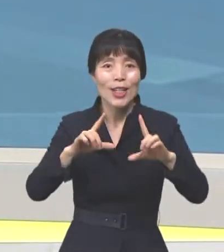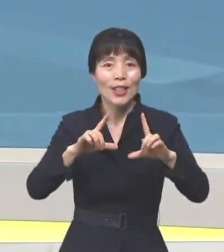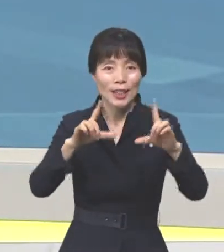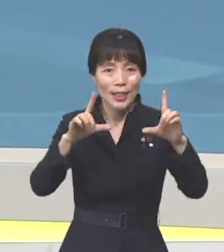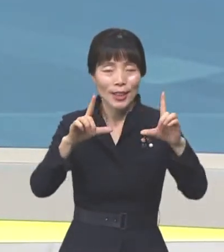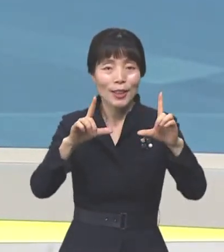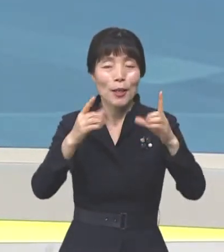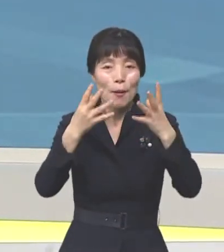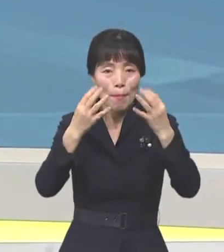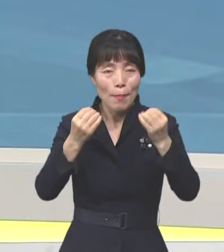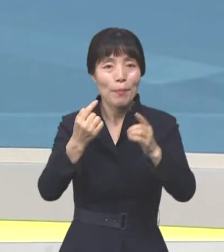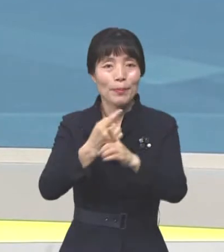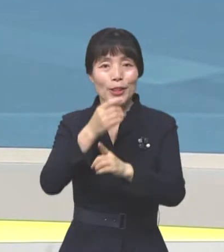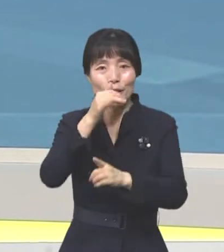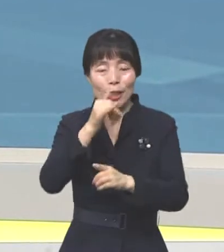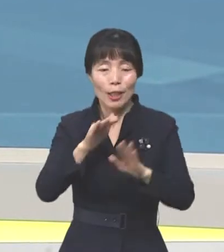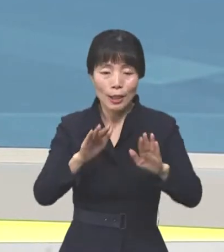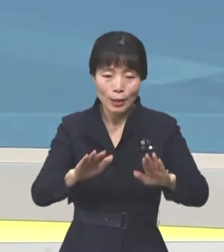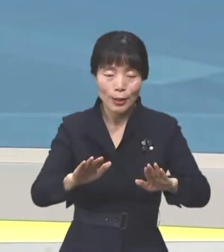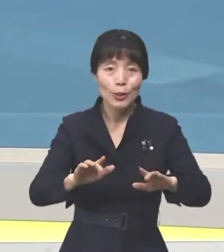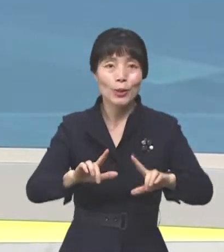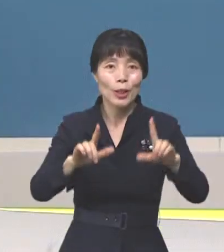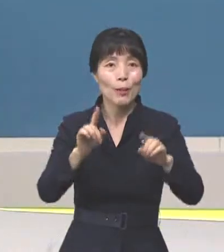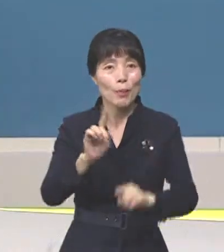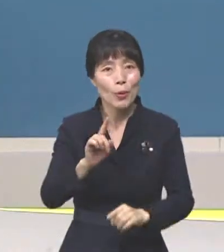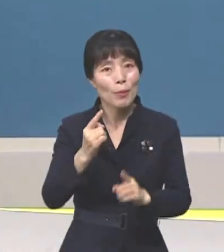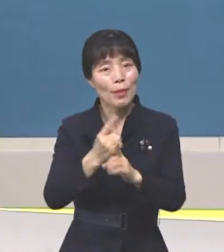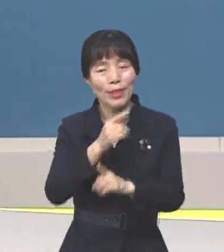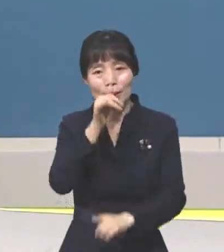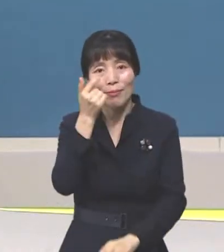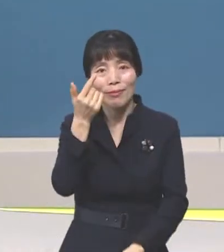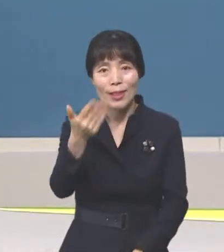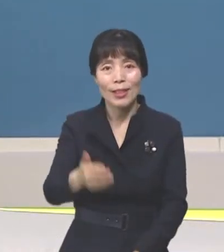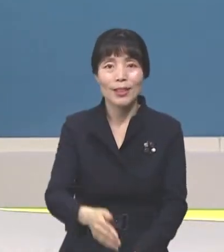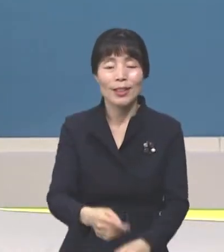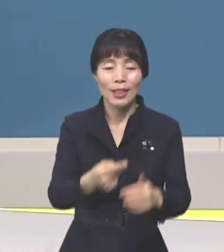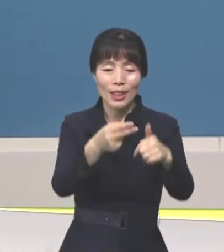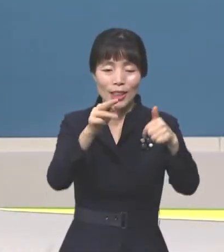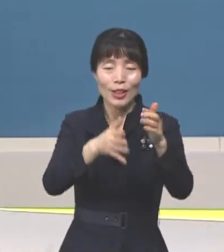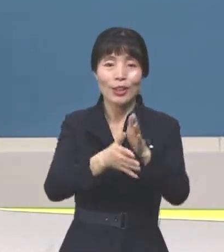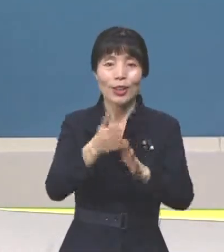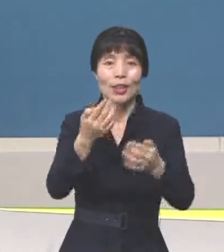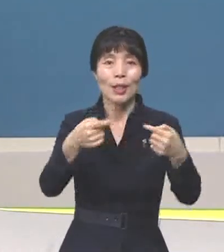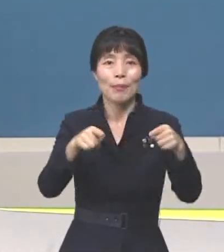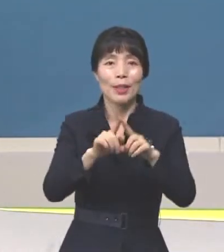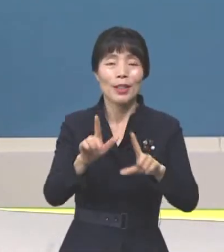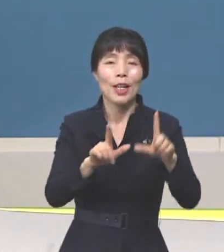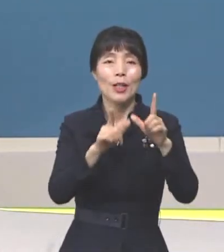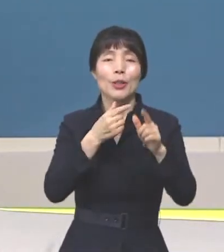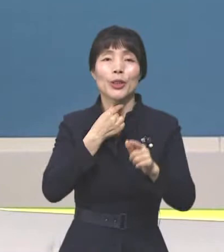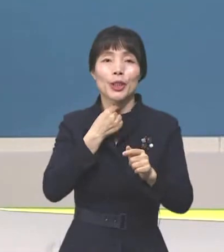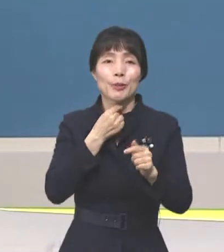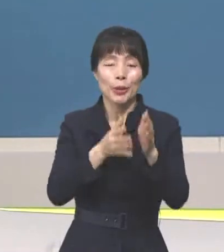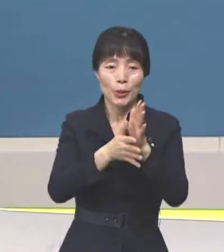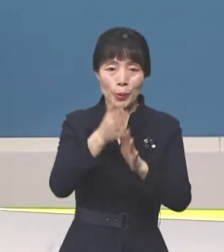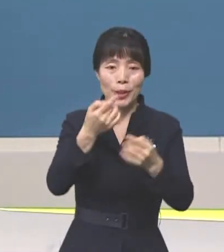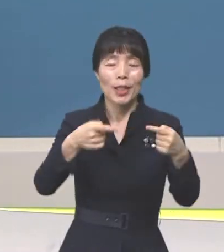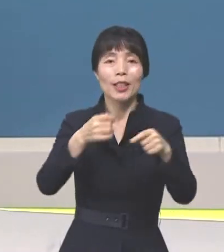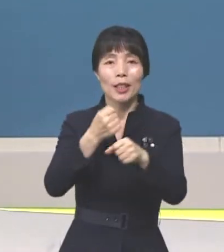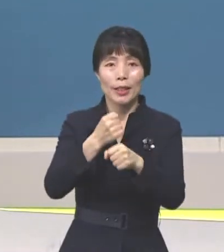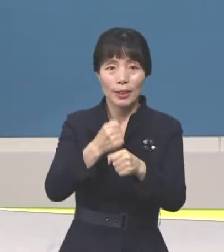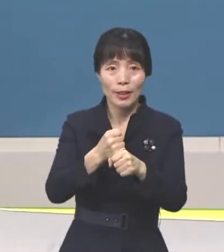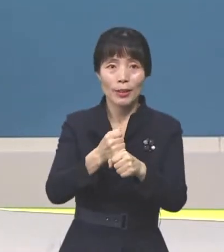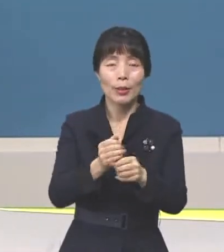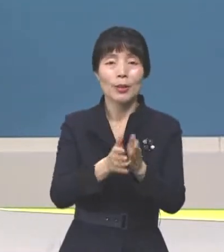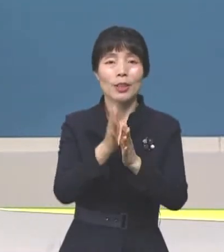네네. 올해도 많은 변화가 있을 것 같은데 어떤 것들이 있을까요? 네네. 인천시는 살고 싶은 도시 함께 만드는 인천을 만들고 또